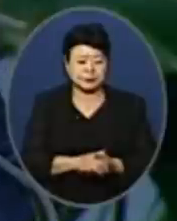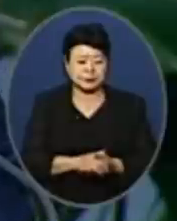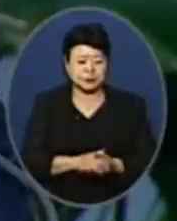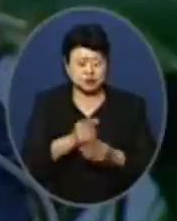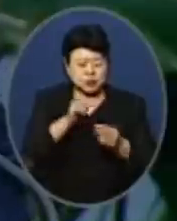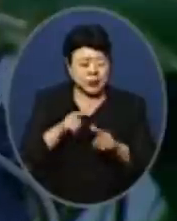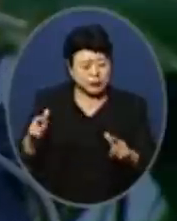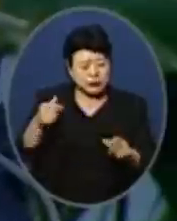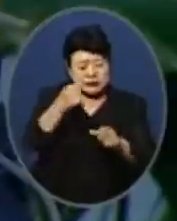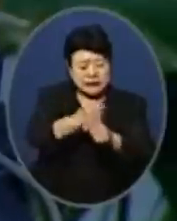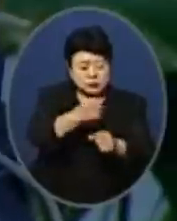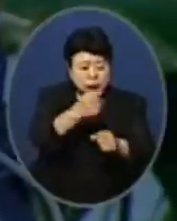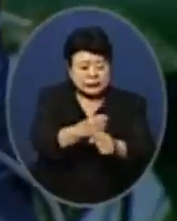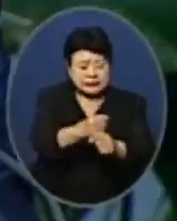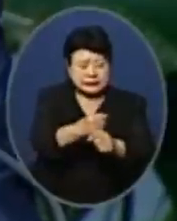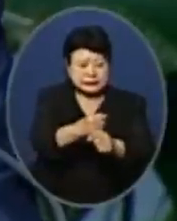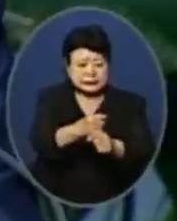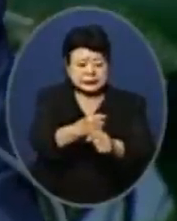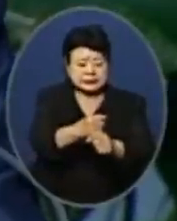우주 만물을 창조하신